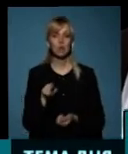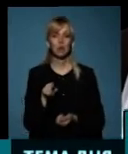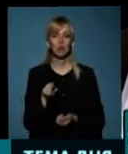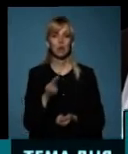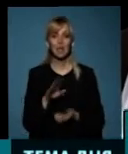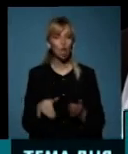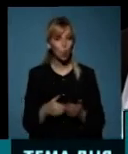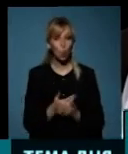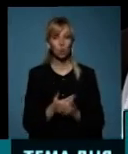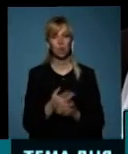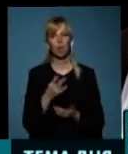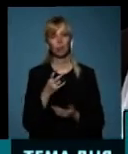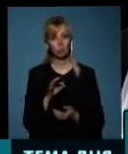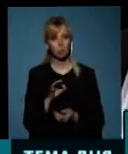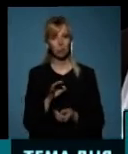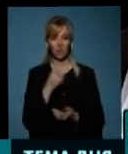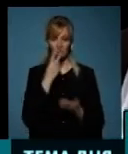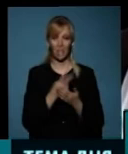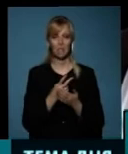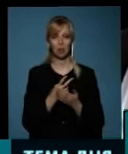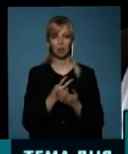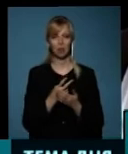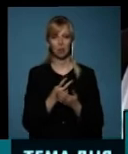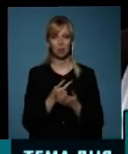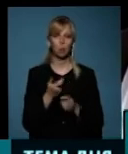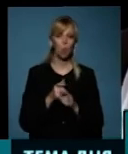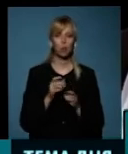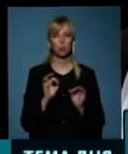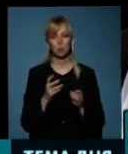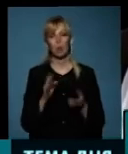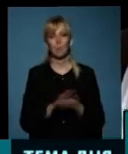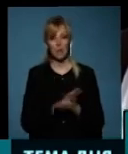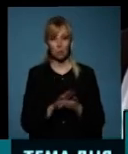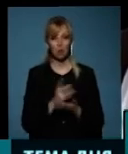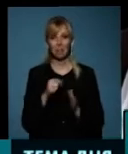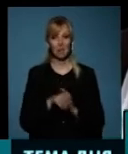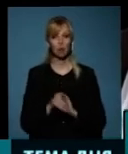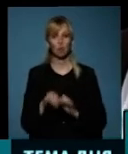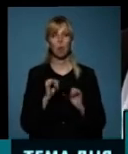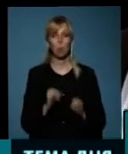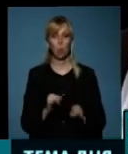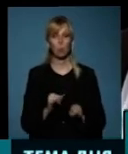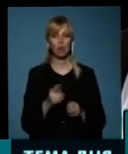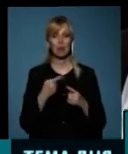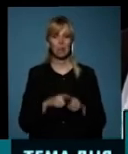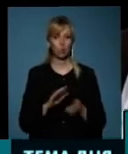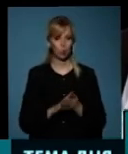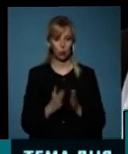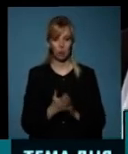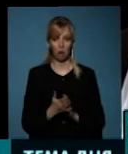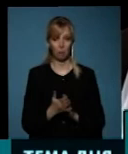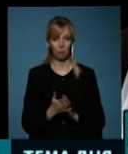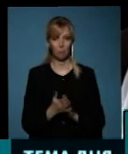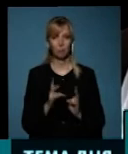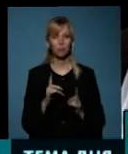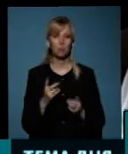не новий, але виглядає, вигляд його більш-менш прибраний, то ще не значить, що він в поганому технічному стані. Тому